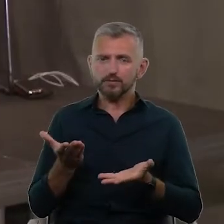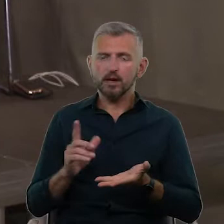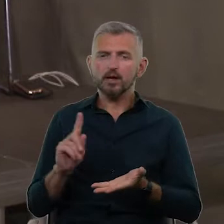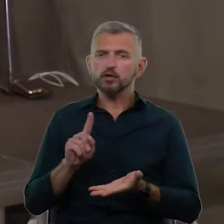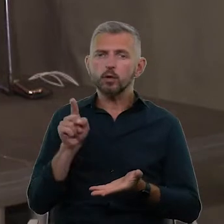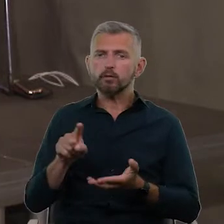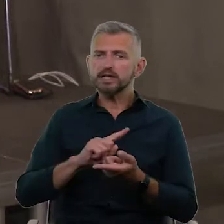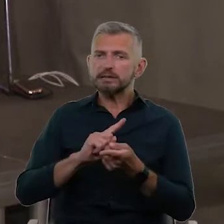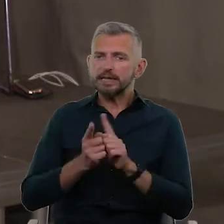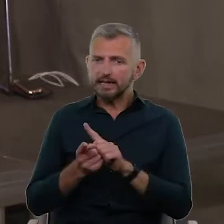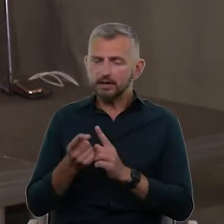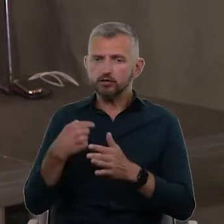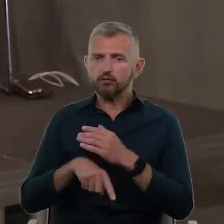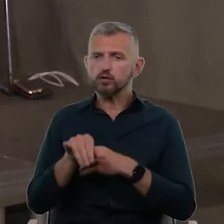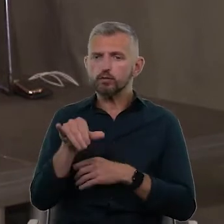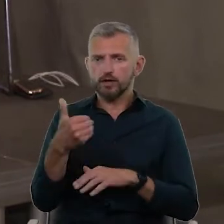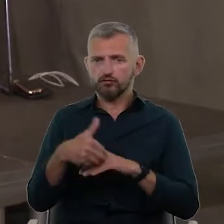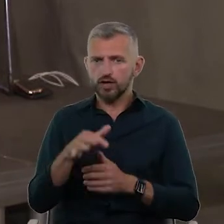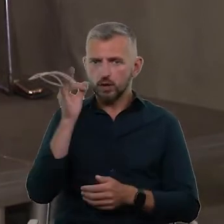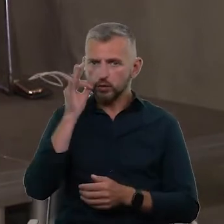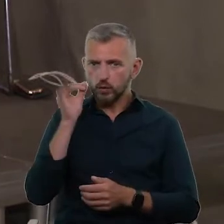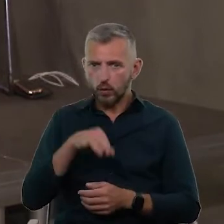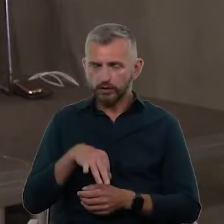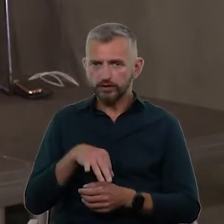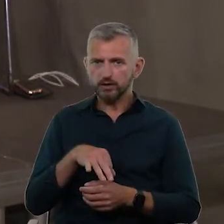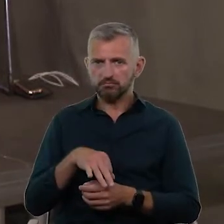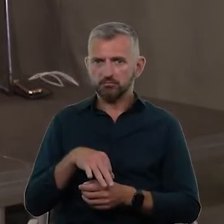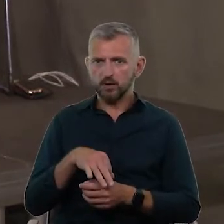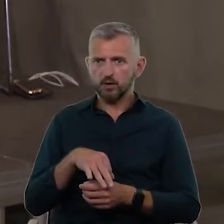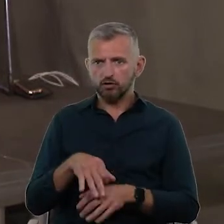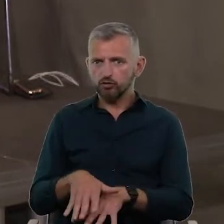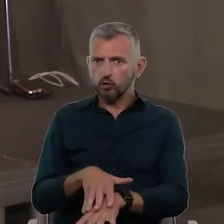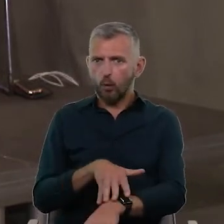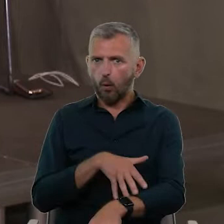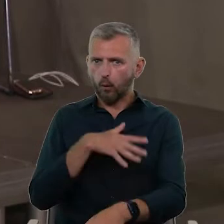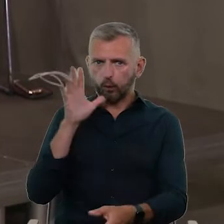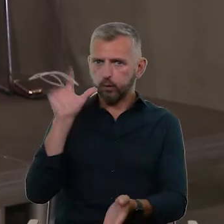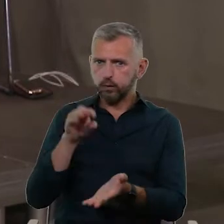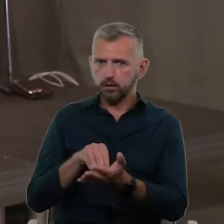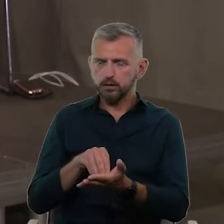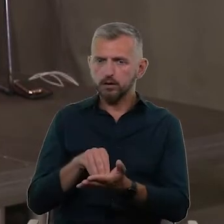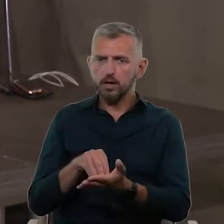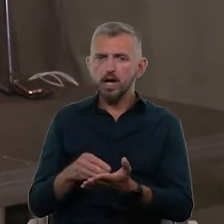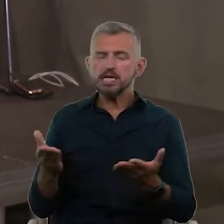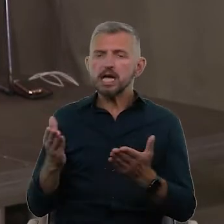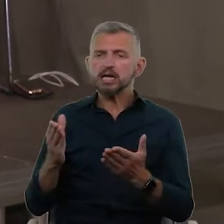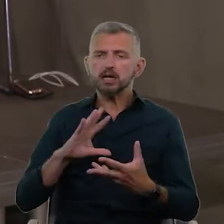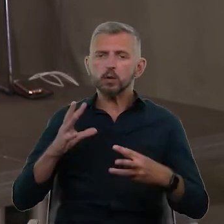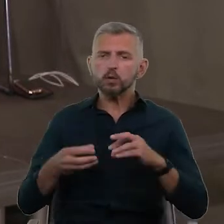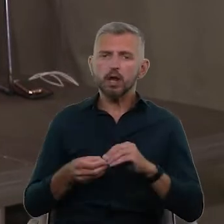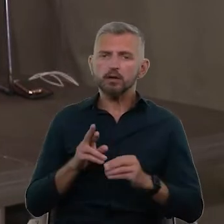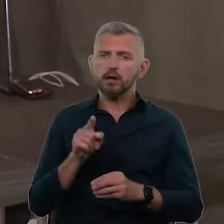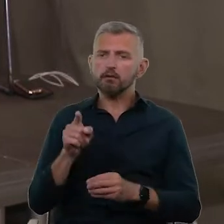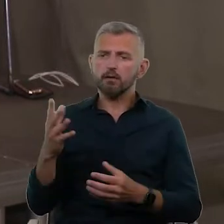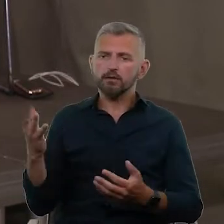що ви змінили, тому що у вас вже досвід досить тривалий, і як вам, які результати, от як вам